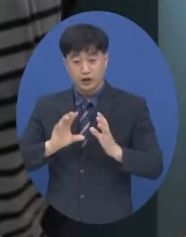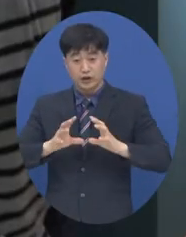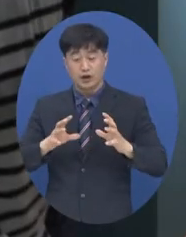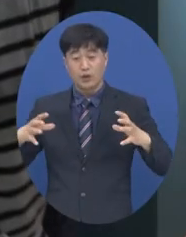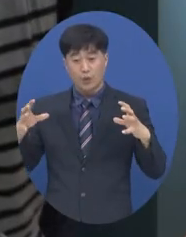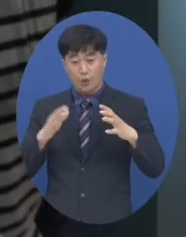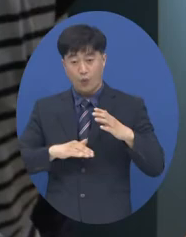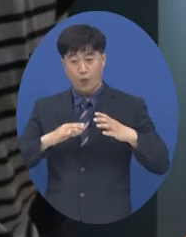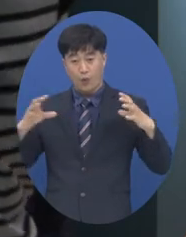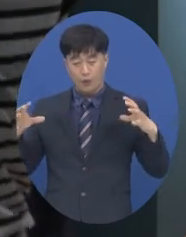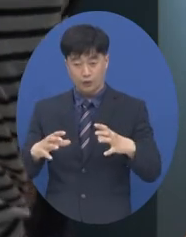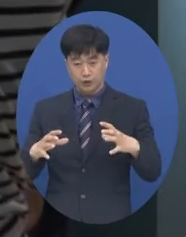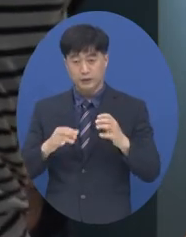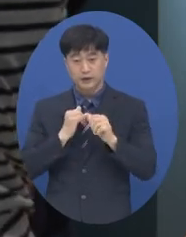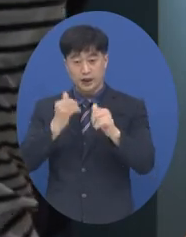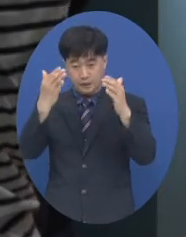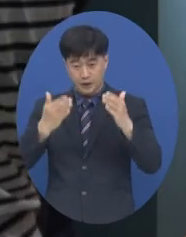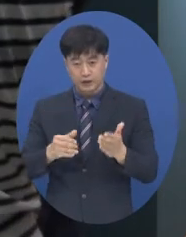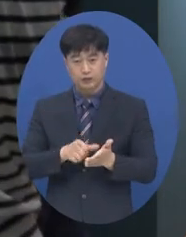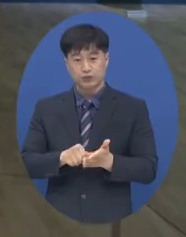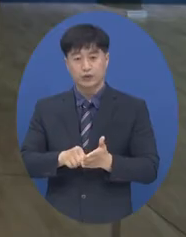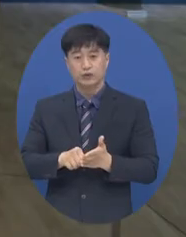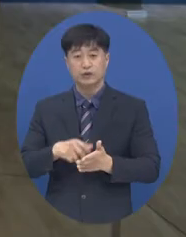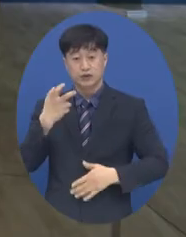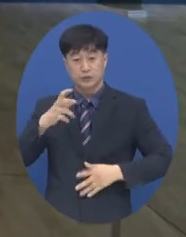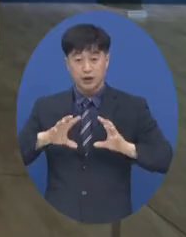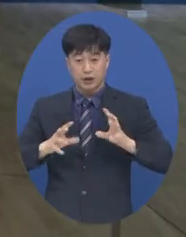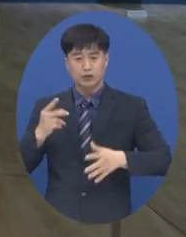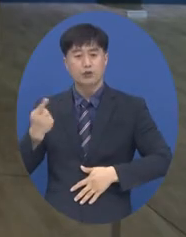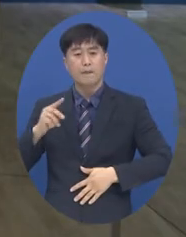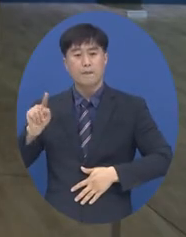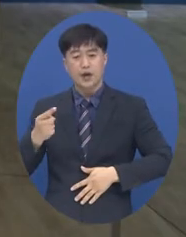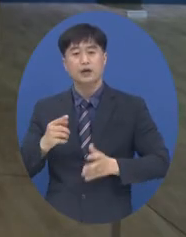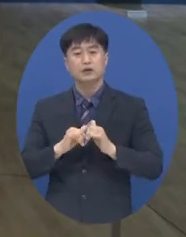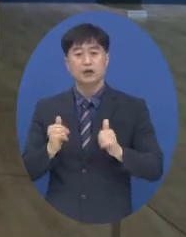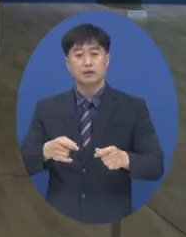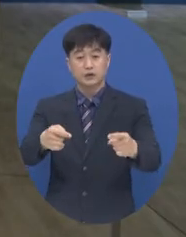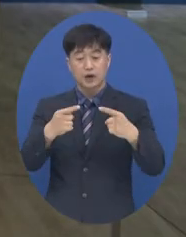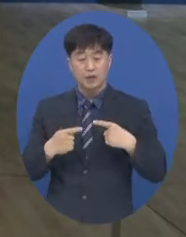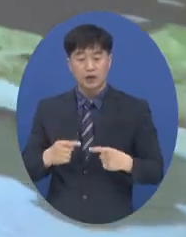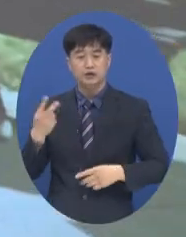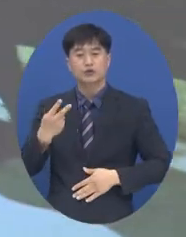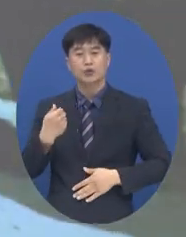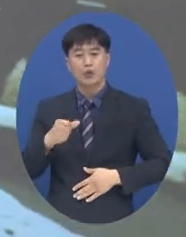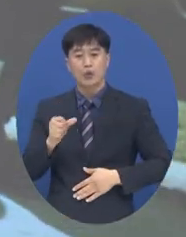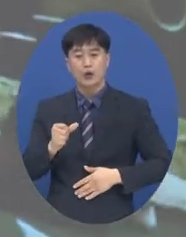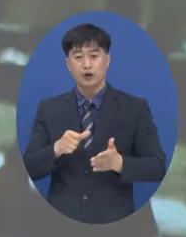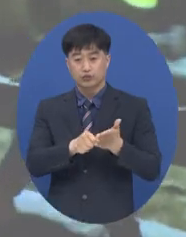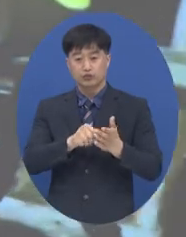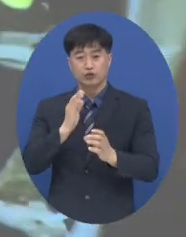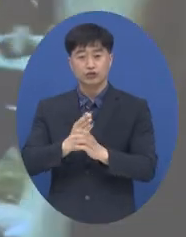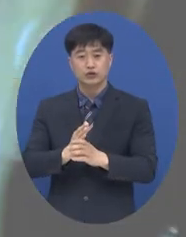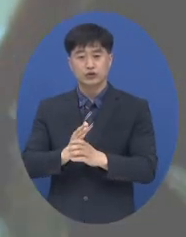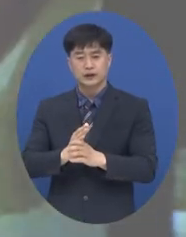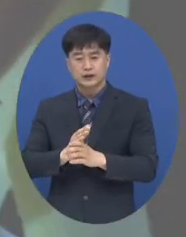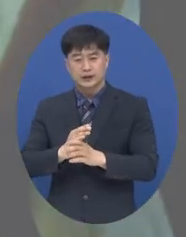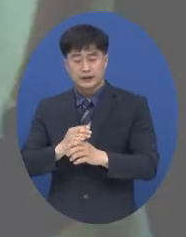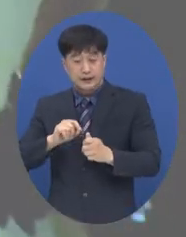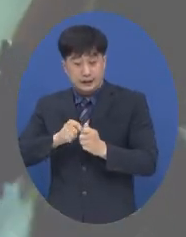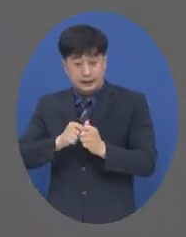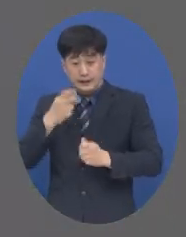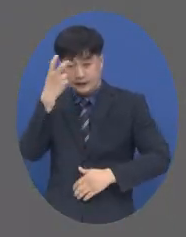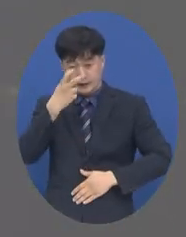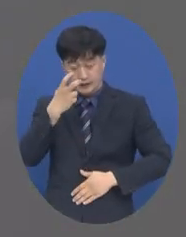수상한 작품들입니다 70 애국 1100여 명의 작가가 출품한 2500여 점의 작품 정 까다로운 심사를